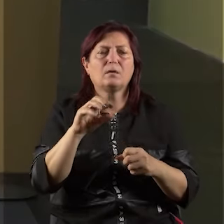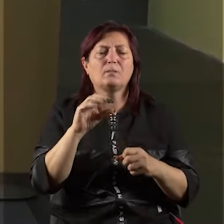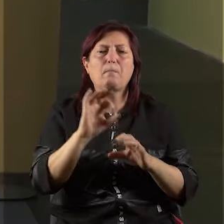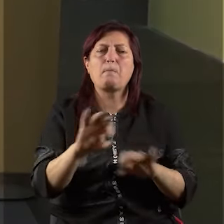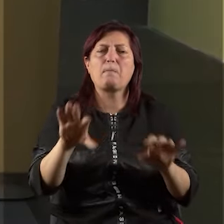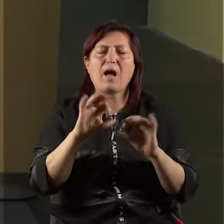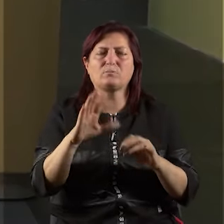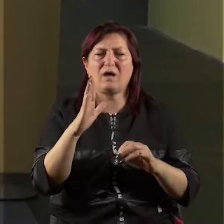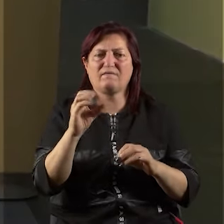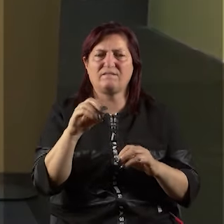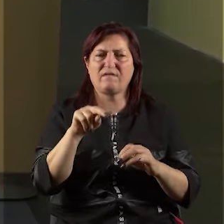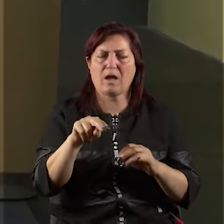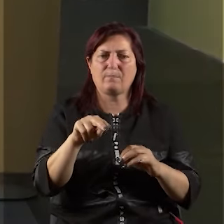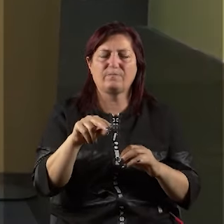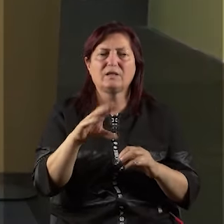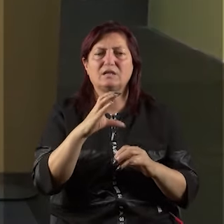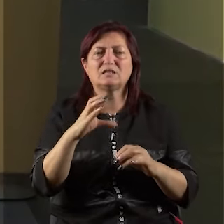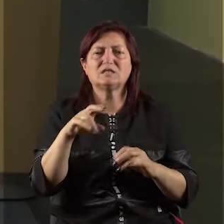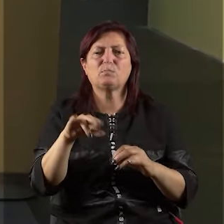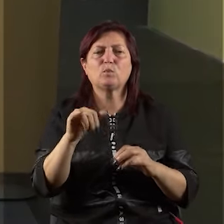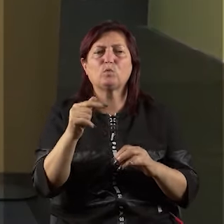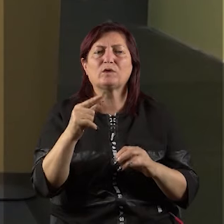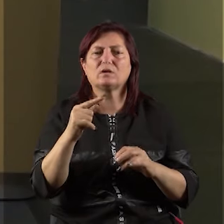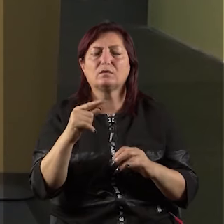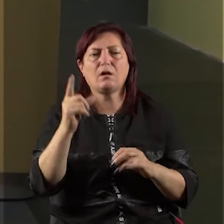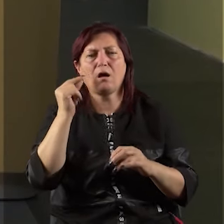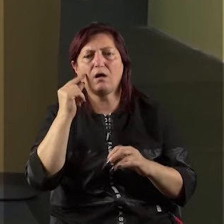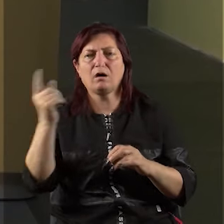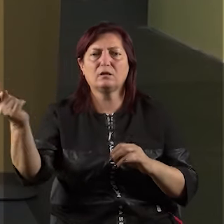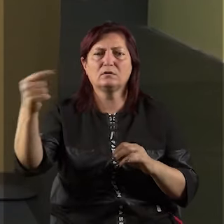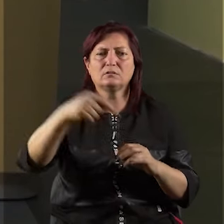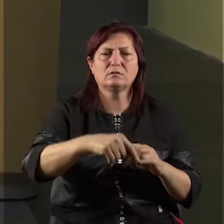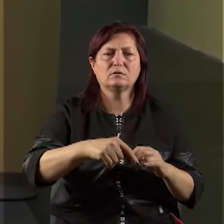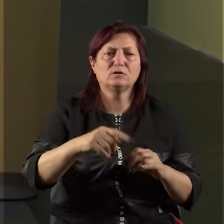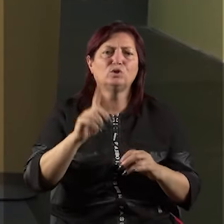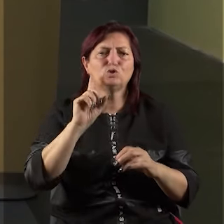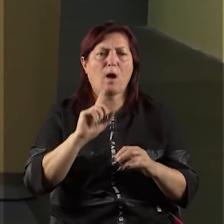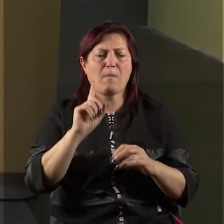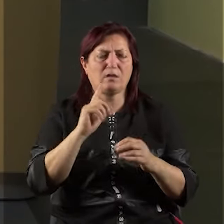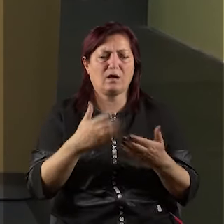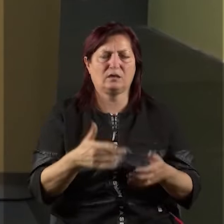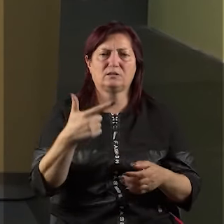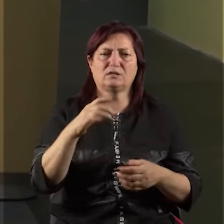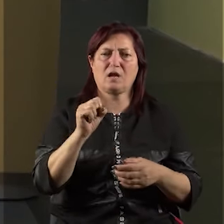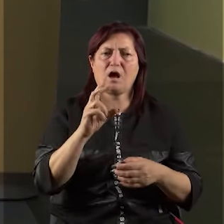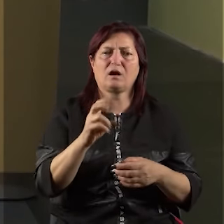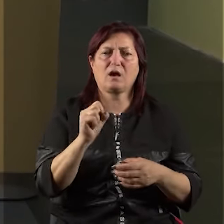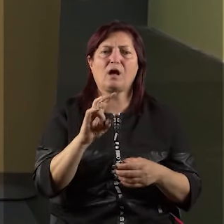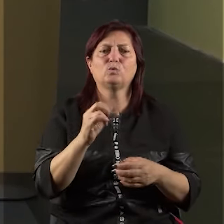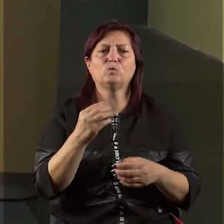Սփյուռքում կամ այլ երկրներում ապրող հայր լինեն, արտասահմանցին է ժամանակակից գրականություն,